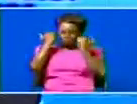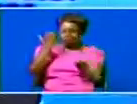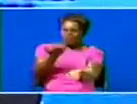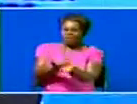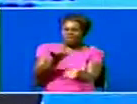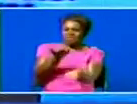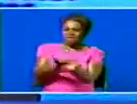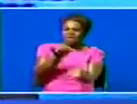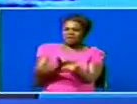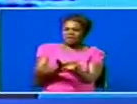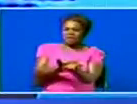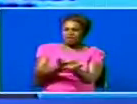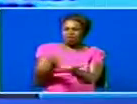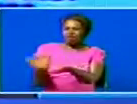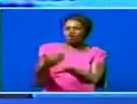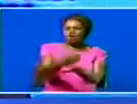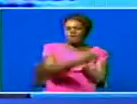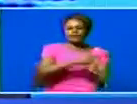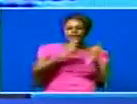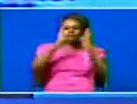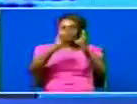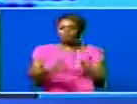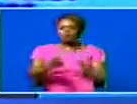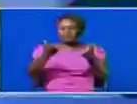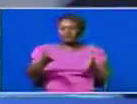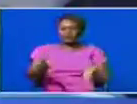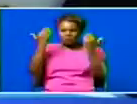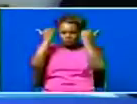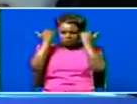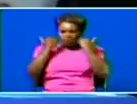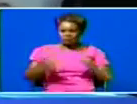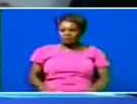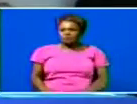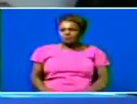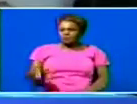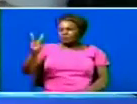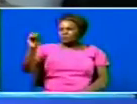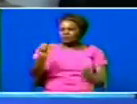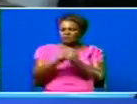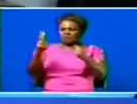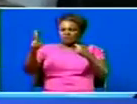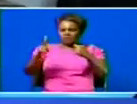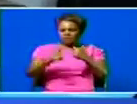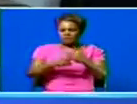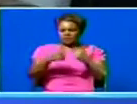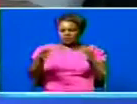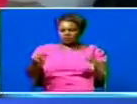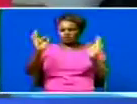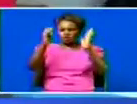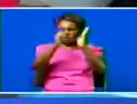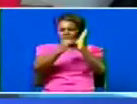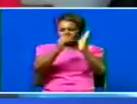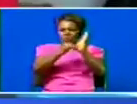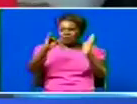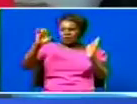ushahidi wake. Pata mkusanyiko wa taarifa hizo za mahakamani. Msimamizi mkuu wa uchaguzi wa mwaka 2017 kaunti ya Machakos